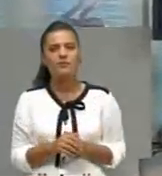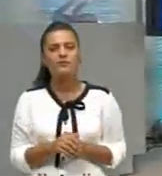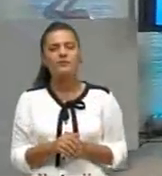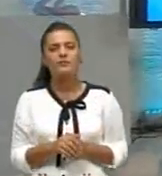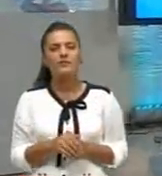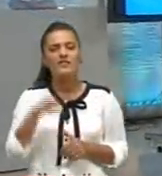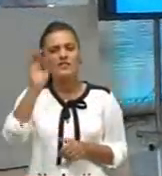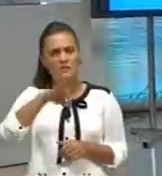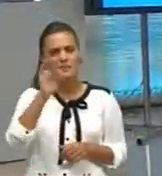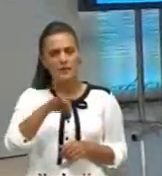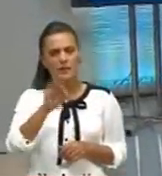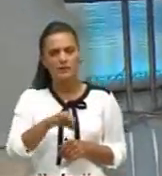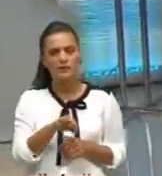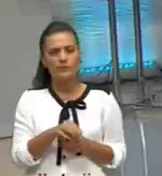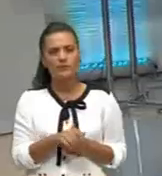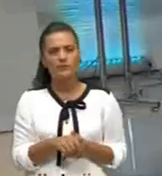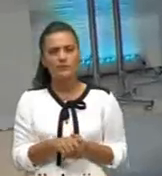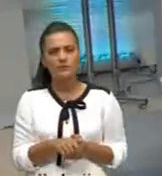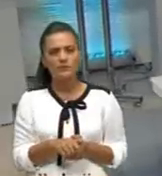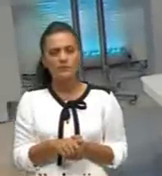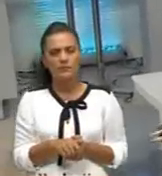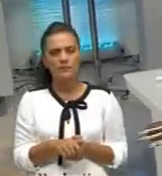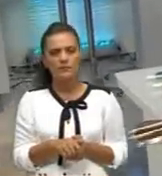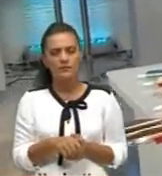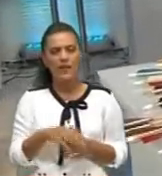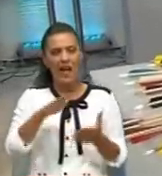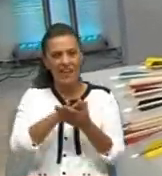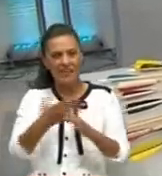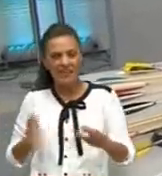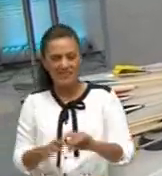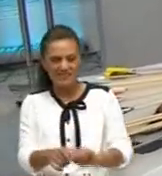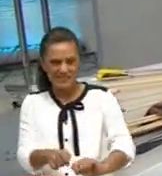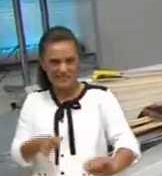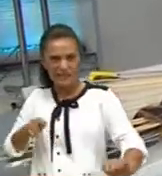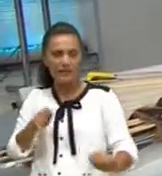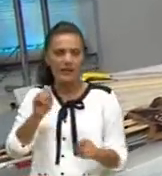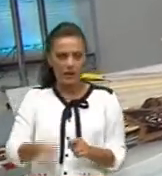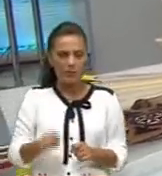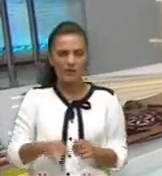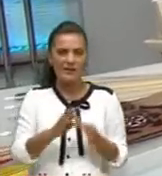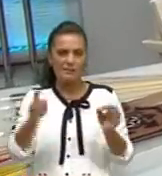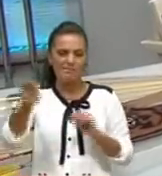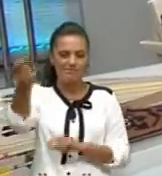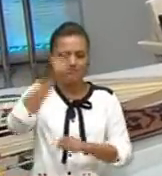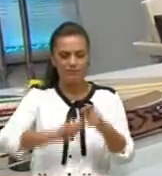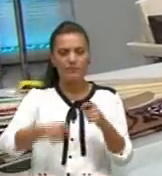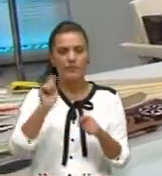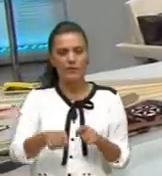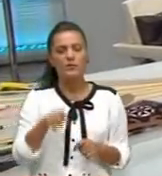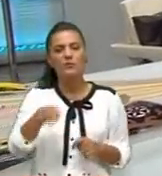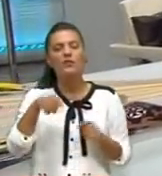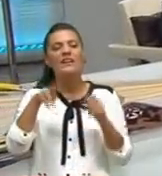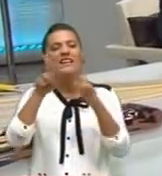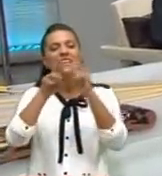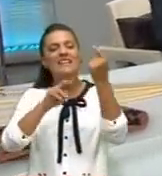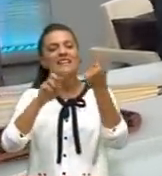Hı. Şimdi bacağı dayayarak ve gererek ipini geçiriyoruz değil mi? Şimdi üzerine? Buna kiriş